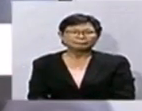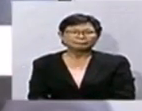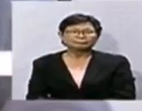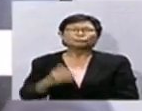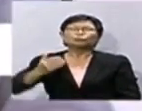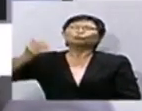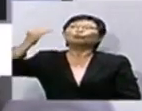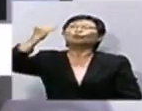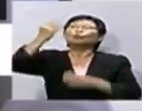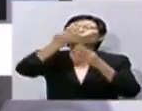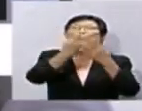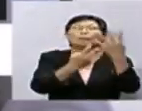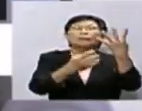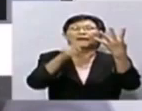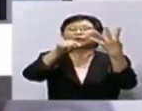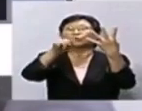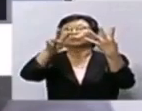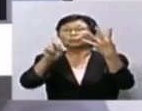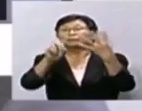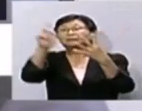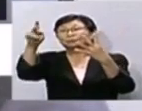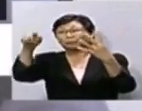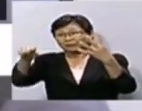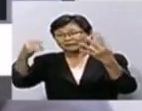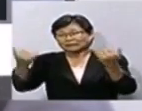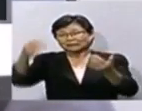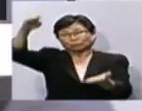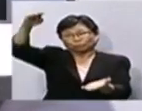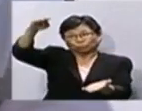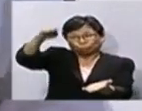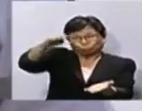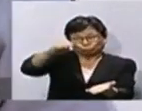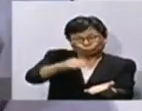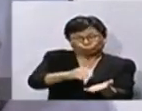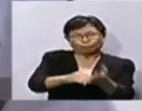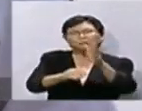Dulu RM4.25 per kilo, kita turunkan kepada